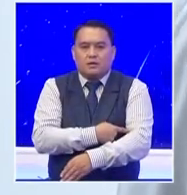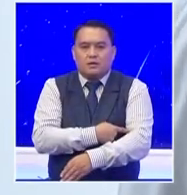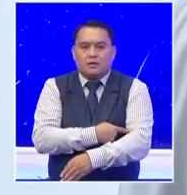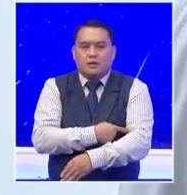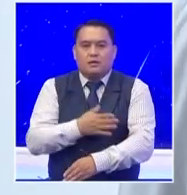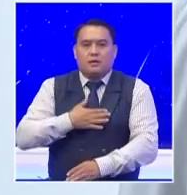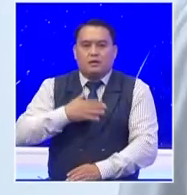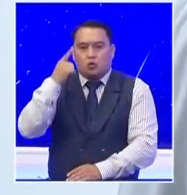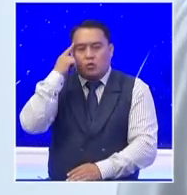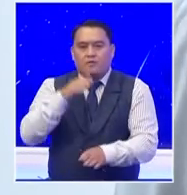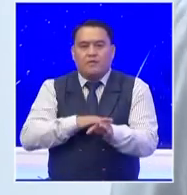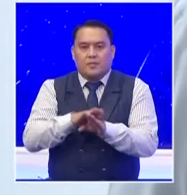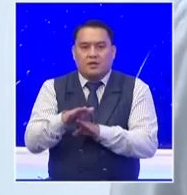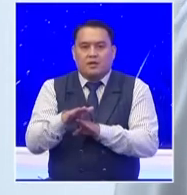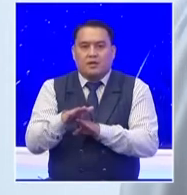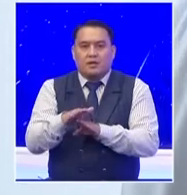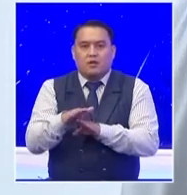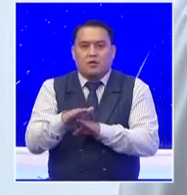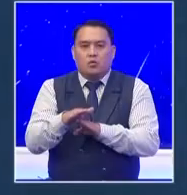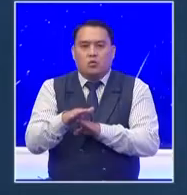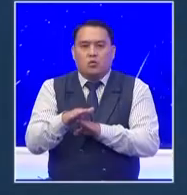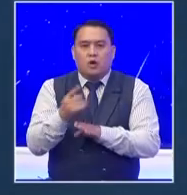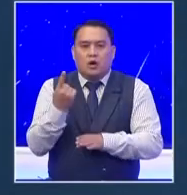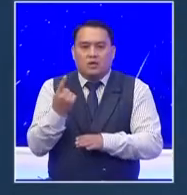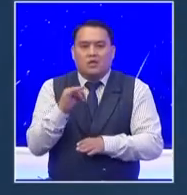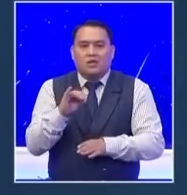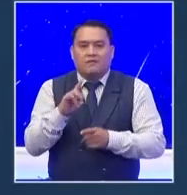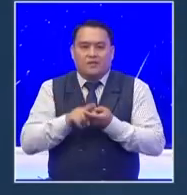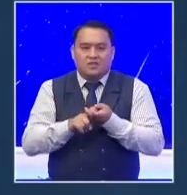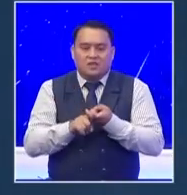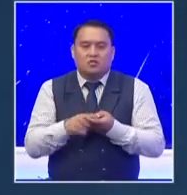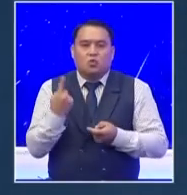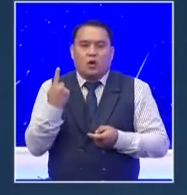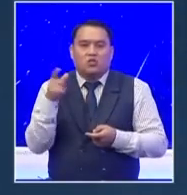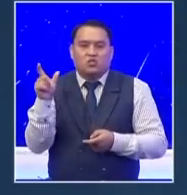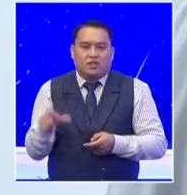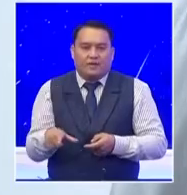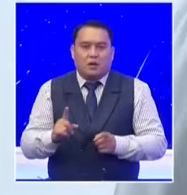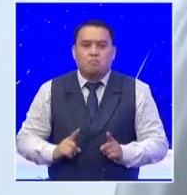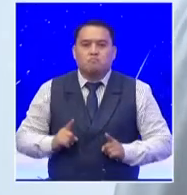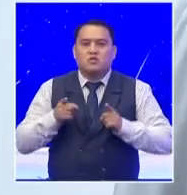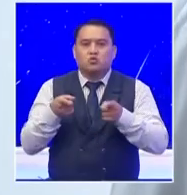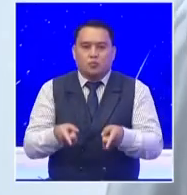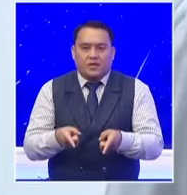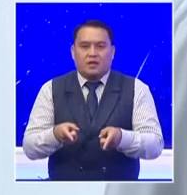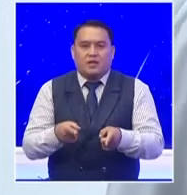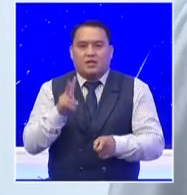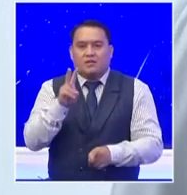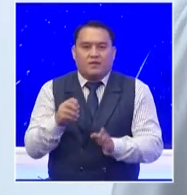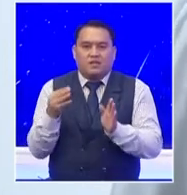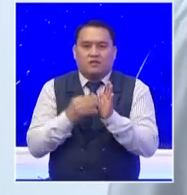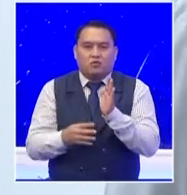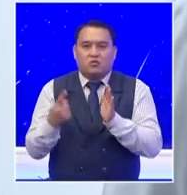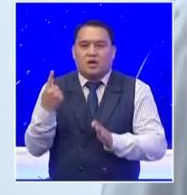я считаю, что справились, хотя у нас только один инфекционист. У нас поступило всего